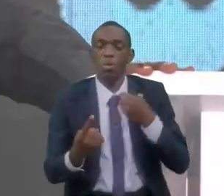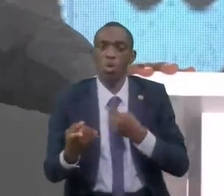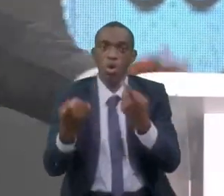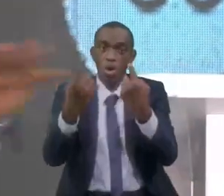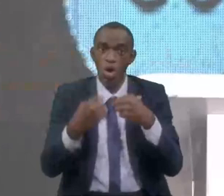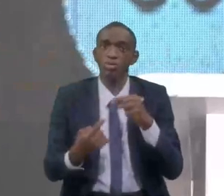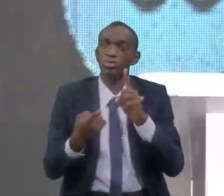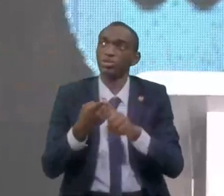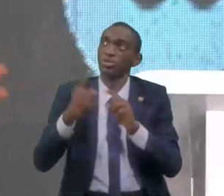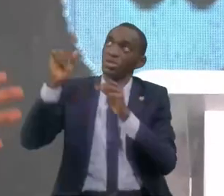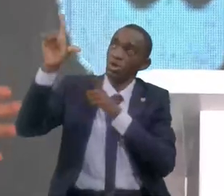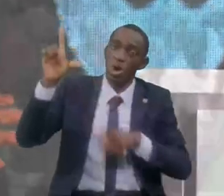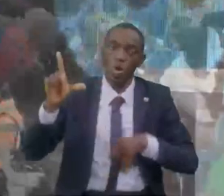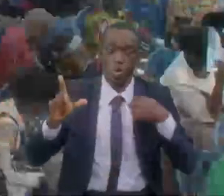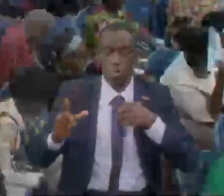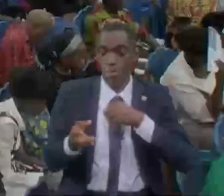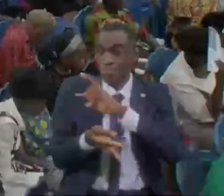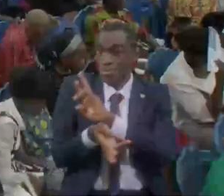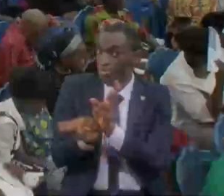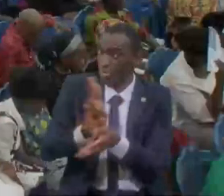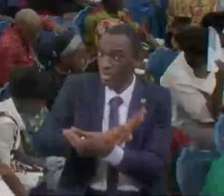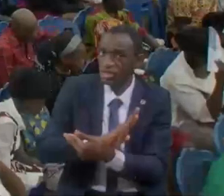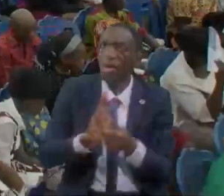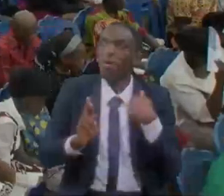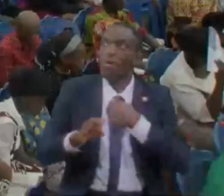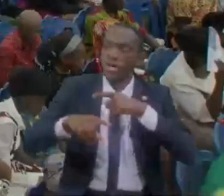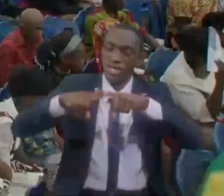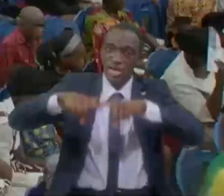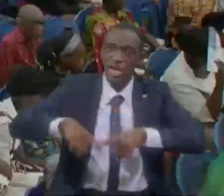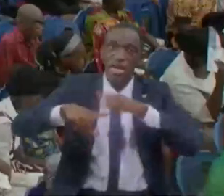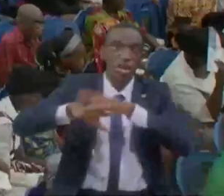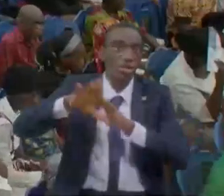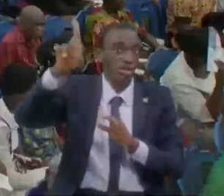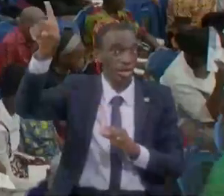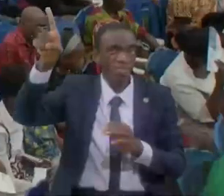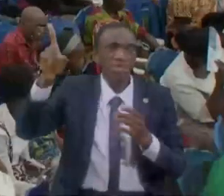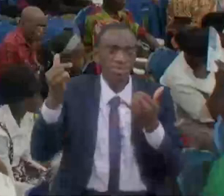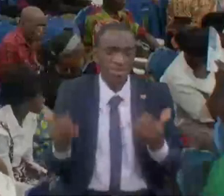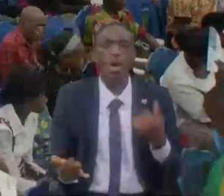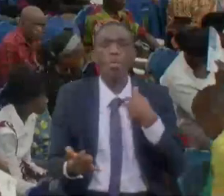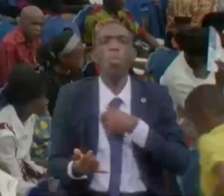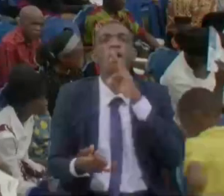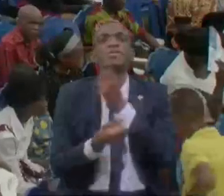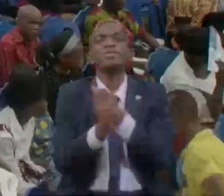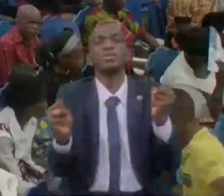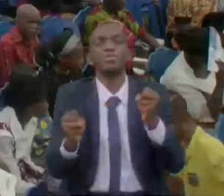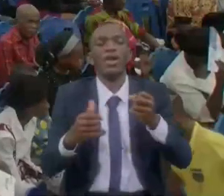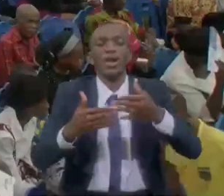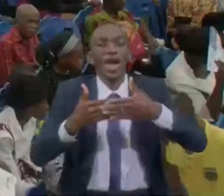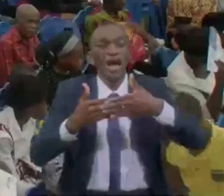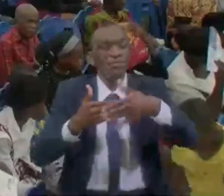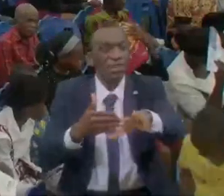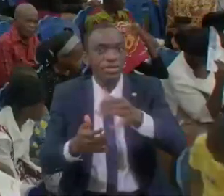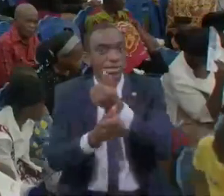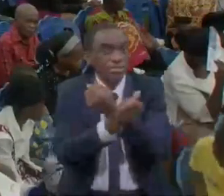et nous sommes repentis et nous nous sommes appuyés sur lui. Maintenant, nous sommes sauvés. Après être sauvés,